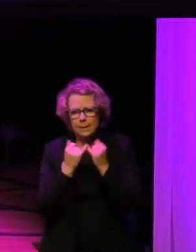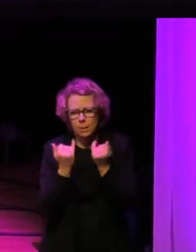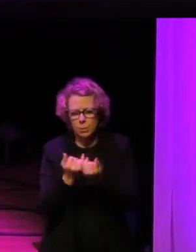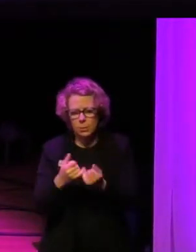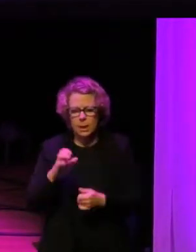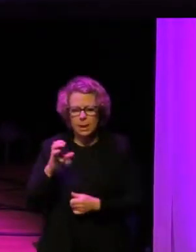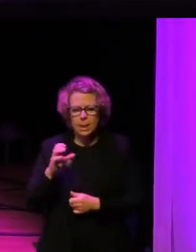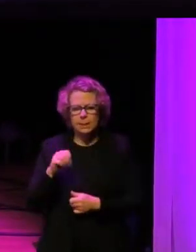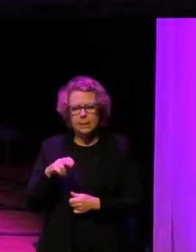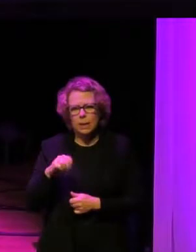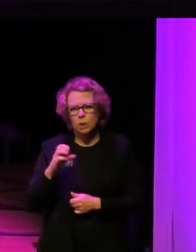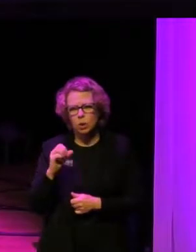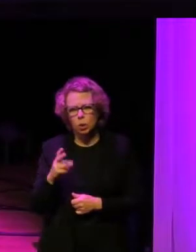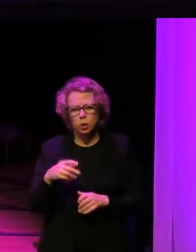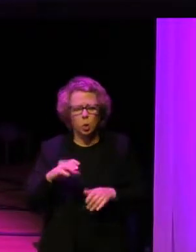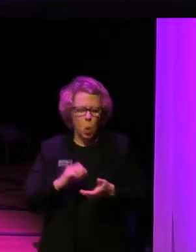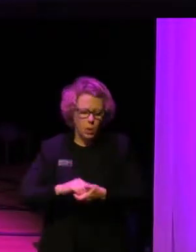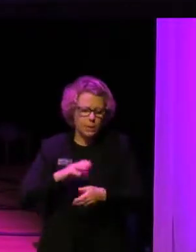Svenska kyrkan.